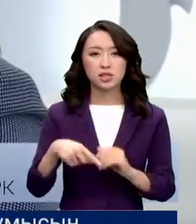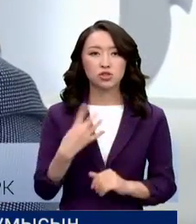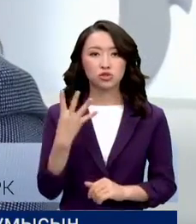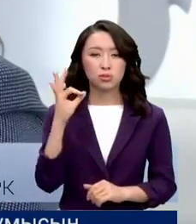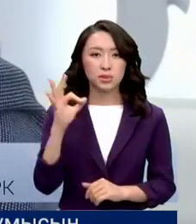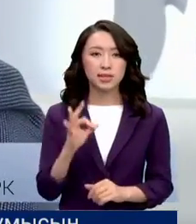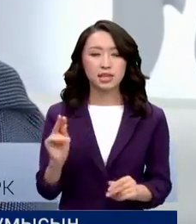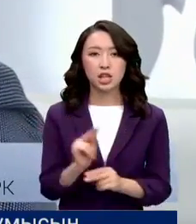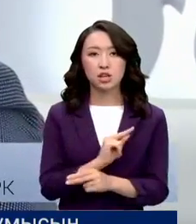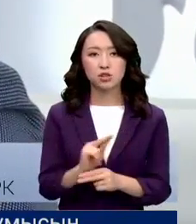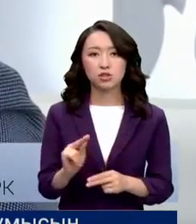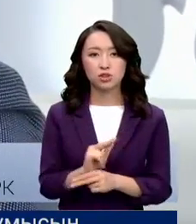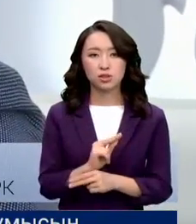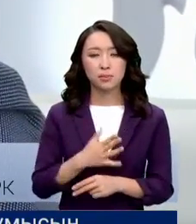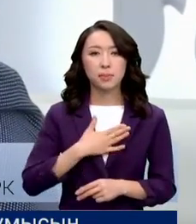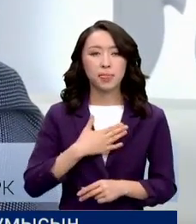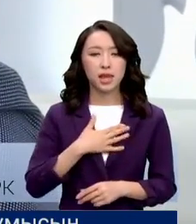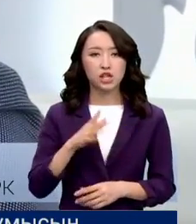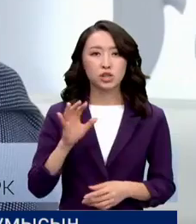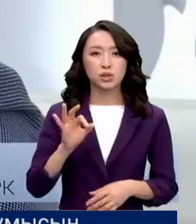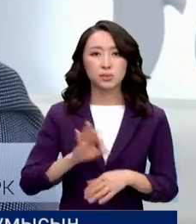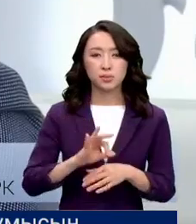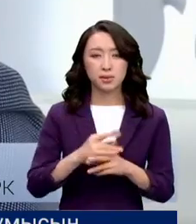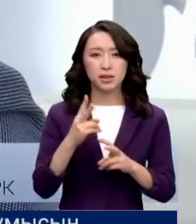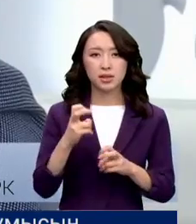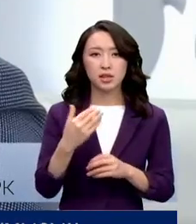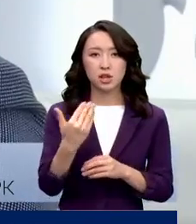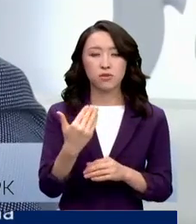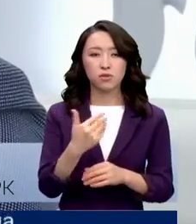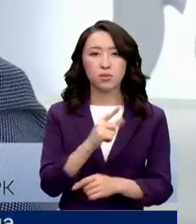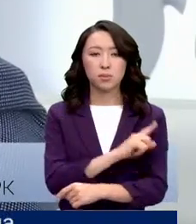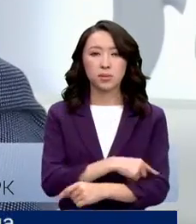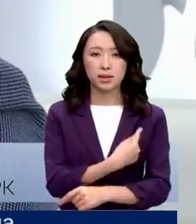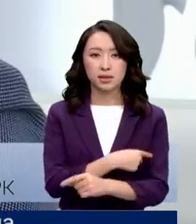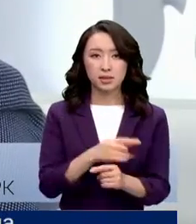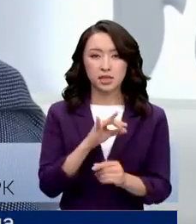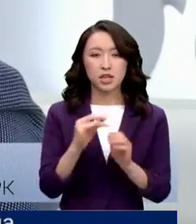91,4% лечения наши пациенты получают на амбулаторном уровне и